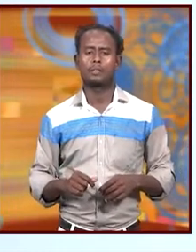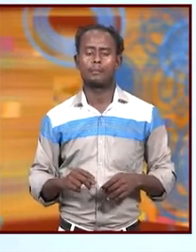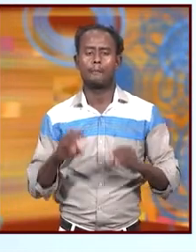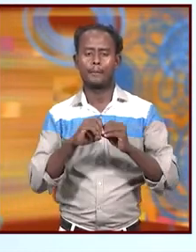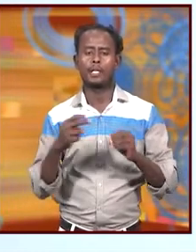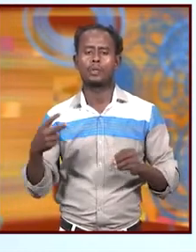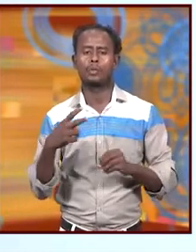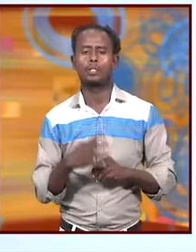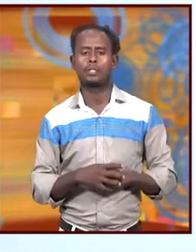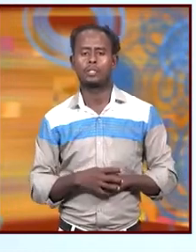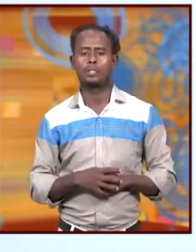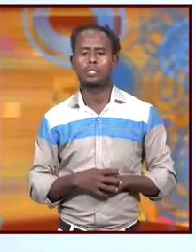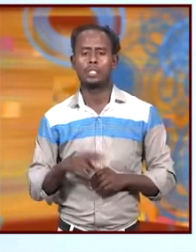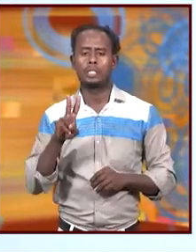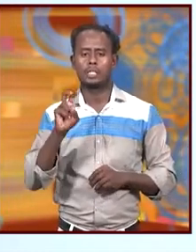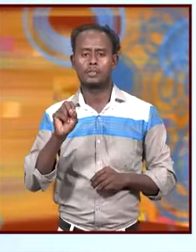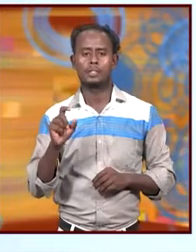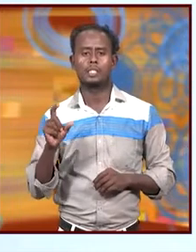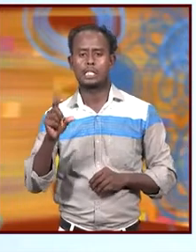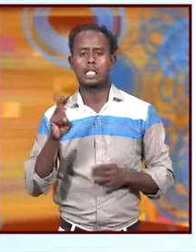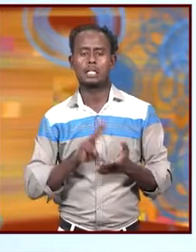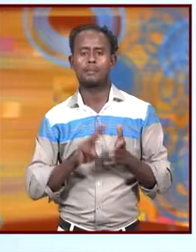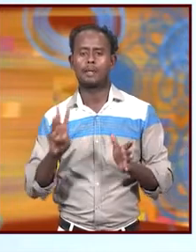B இஸ் ஈக்குவல் டு